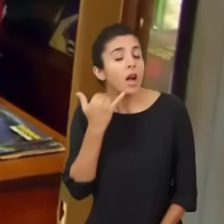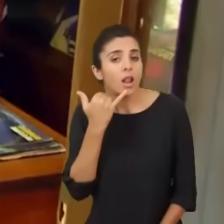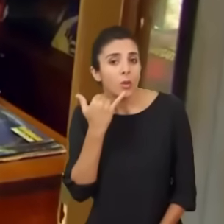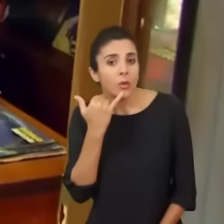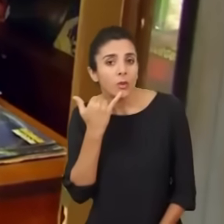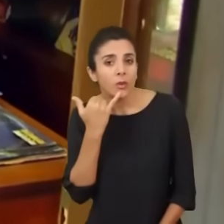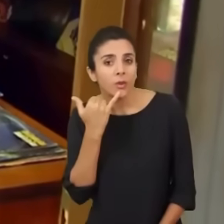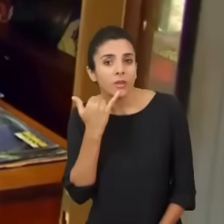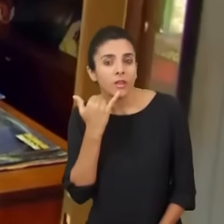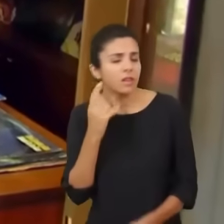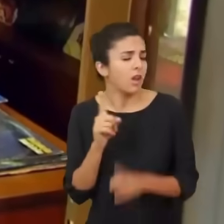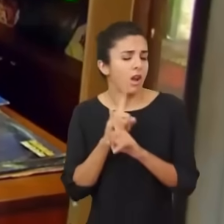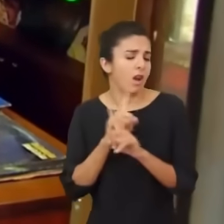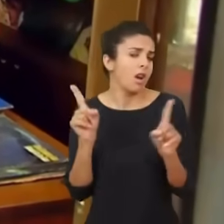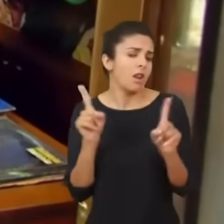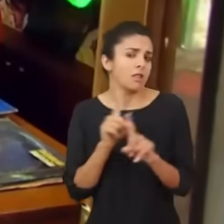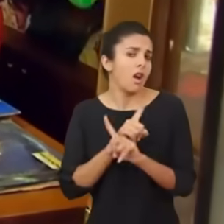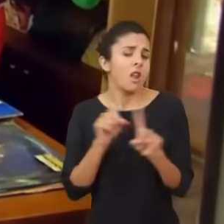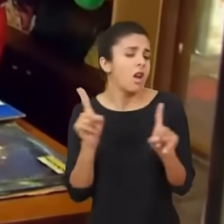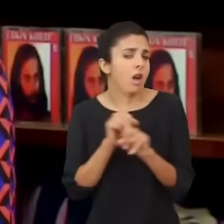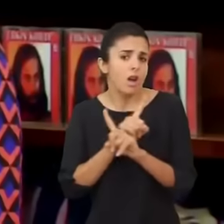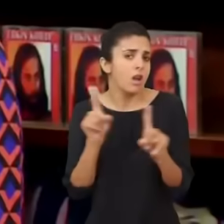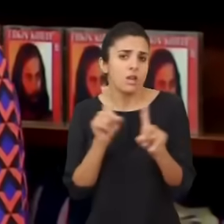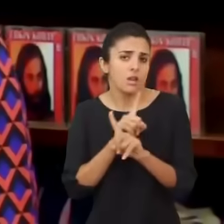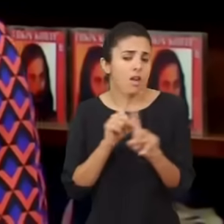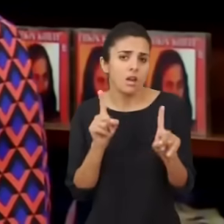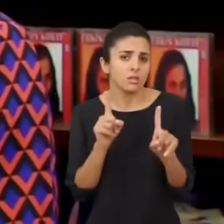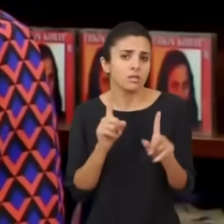Alo. Nein. Hayır yani.